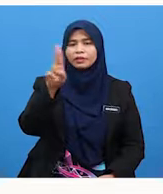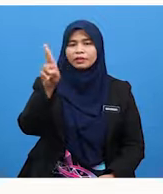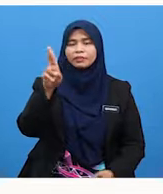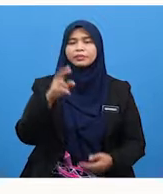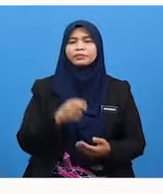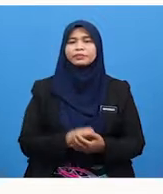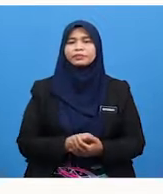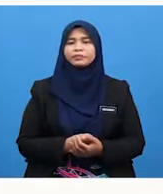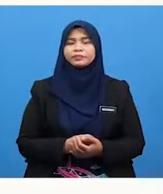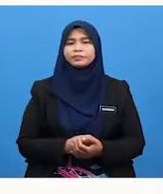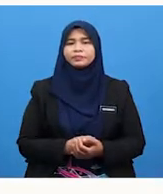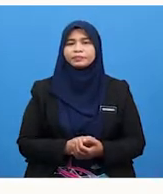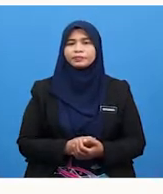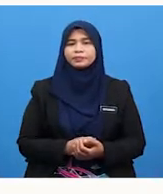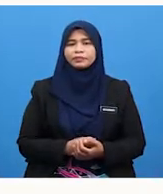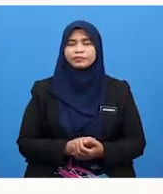745,000.